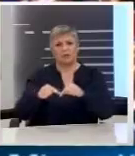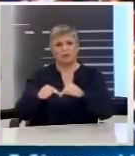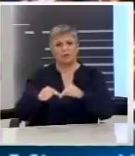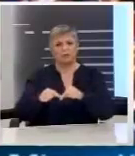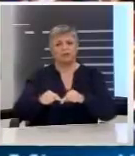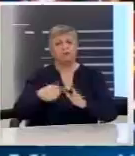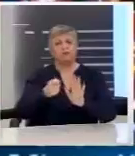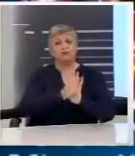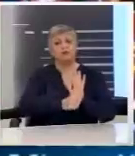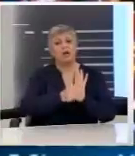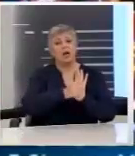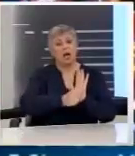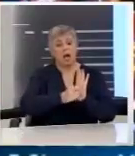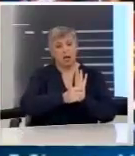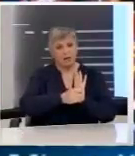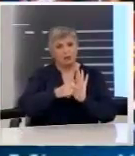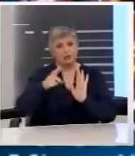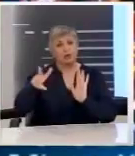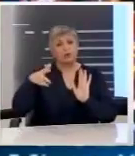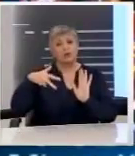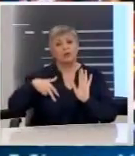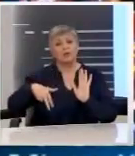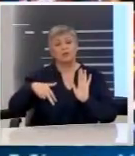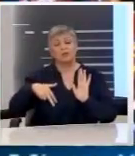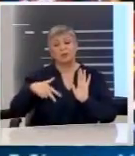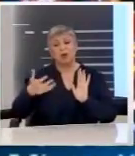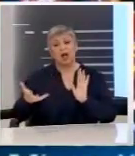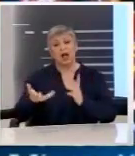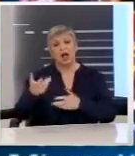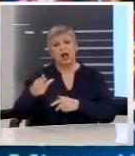ότι ο κύριος Καμένος και συνακόλουθα η κυβέρνηση